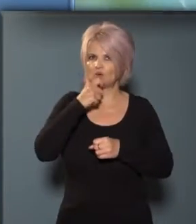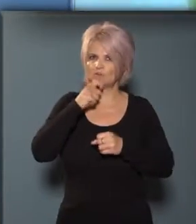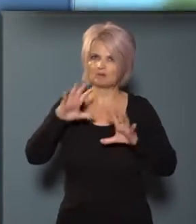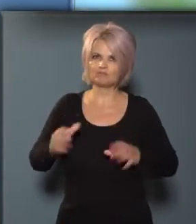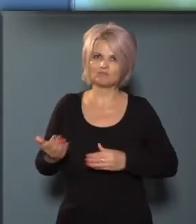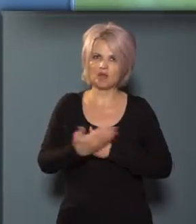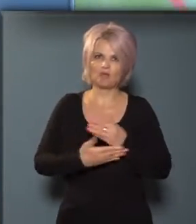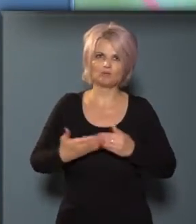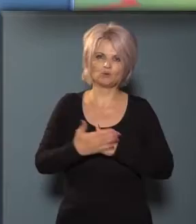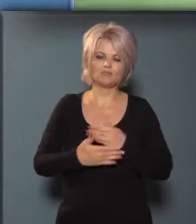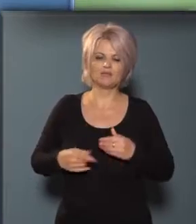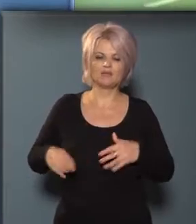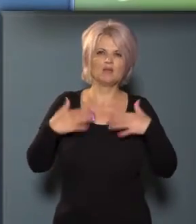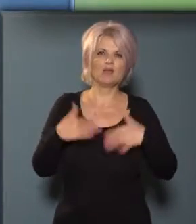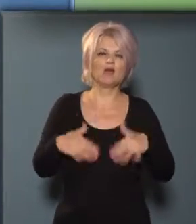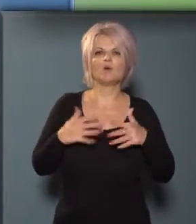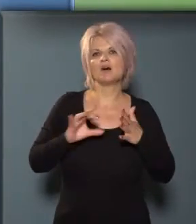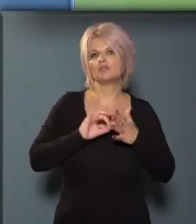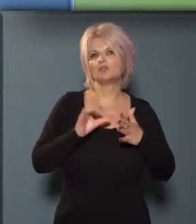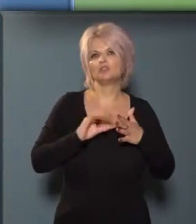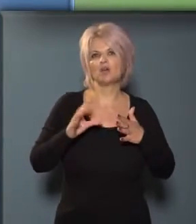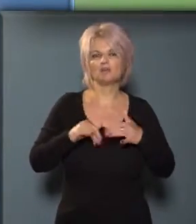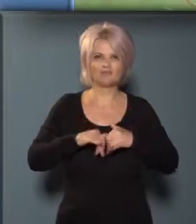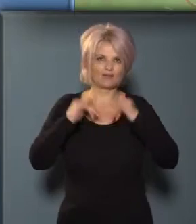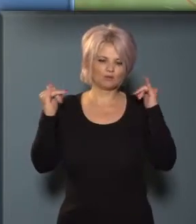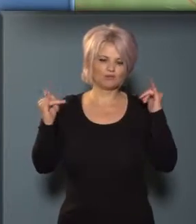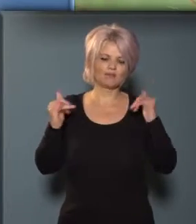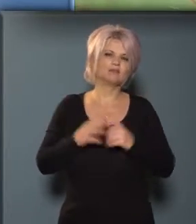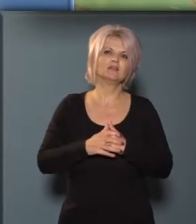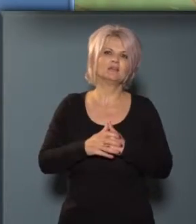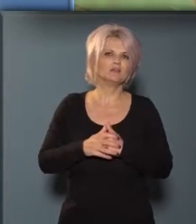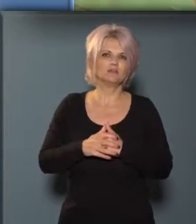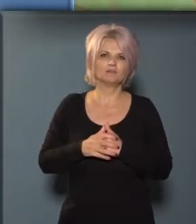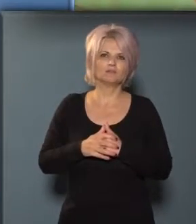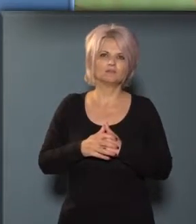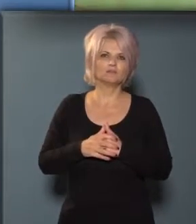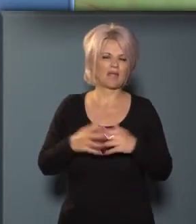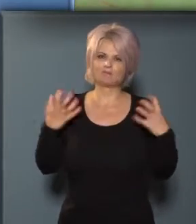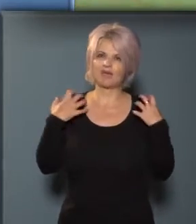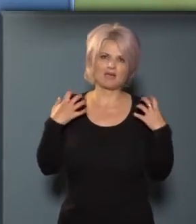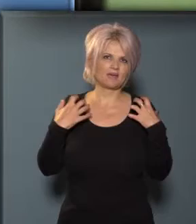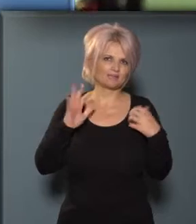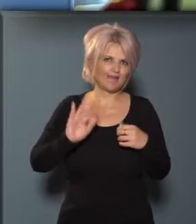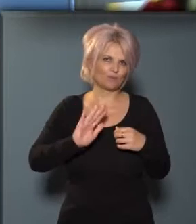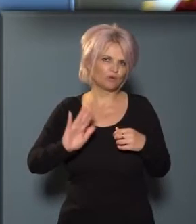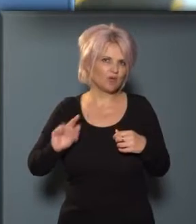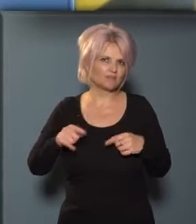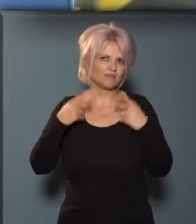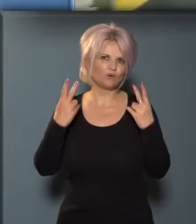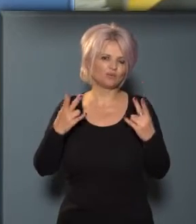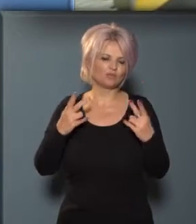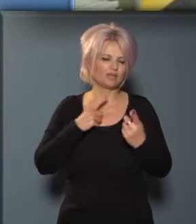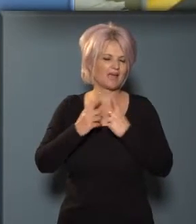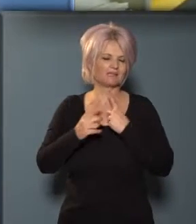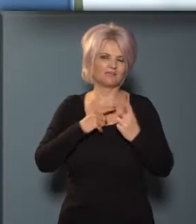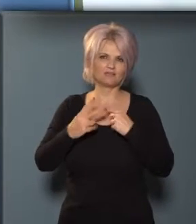mindenfajta ilyen dolog. Ők nagyon hamar és nagyon gyorsan regenerálódnak, de ez nem megterhelő számukra, tehát azt gondolom, hogy ez, tehát az a fontos, hogy ők ezt